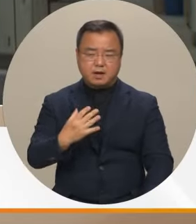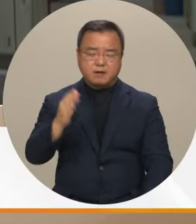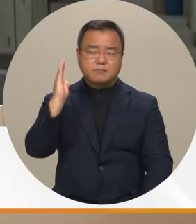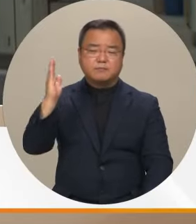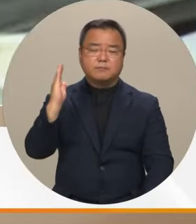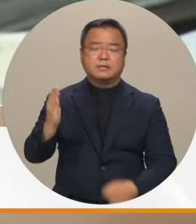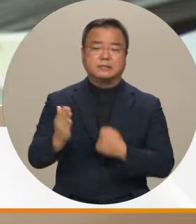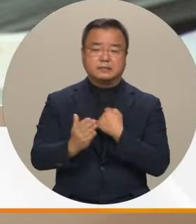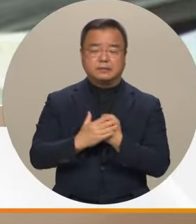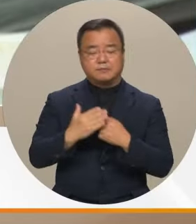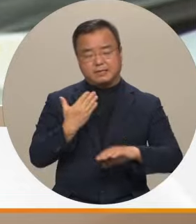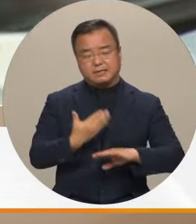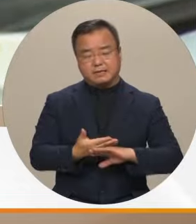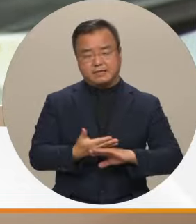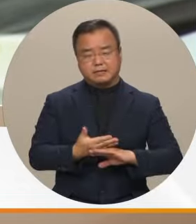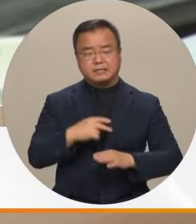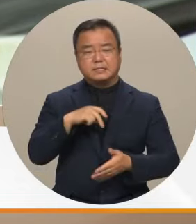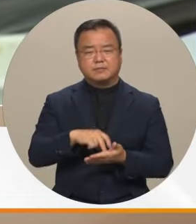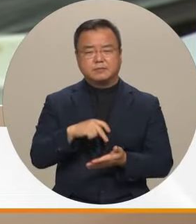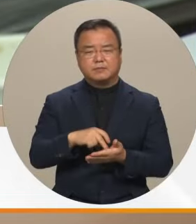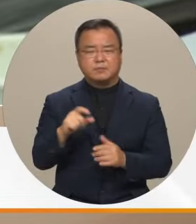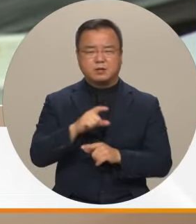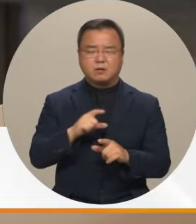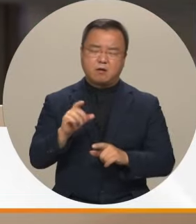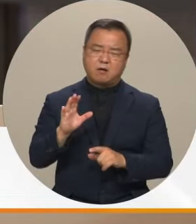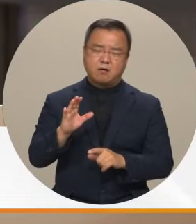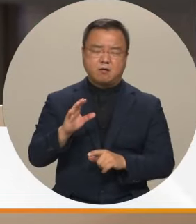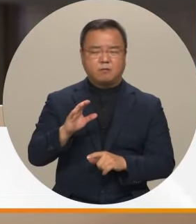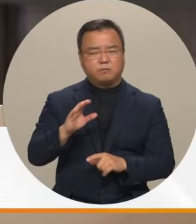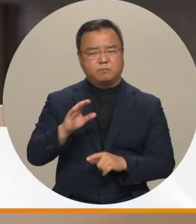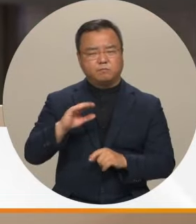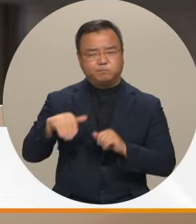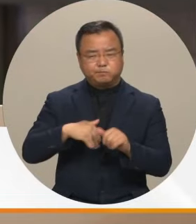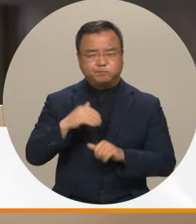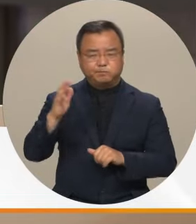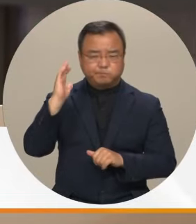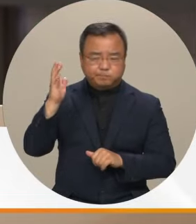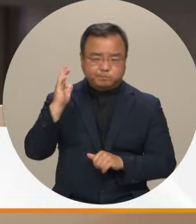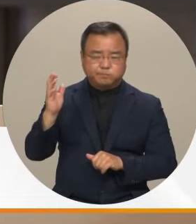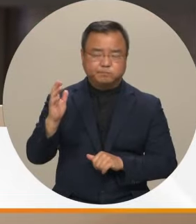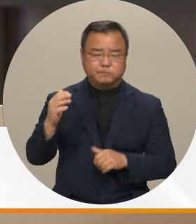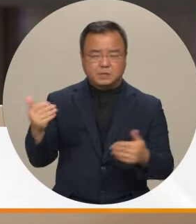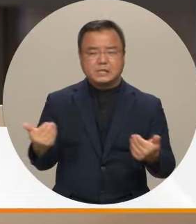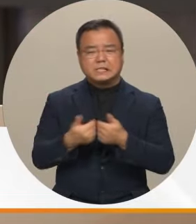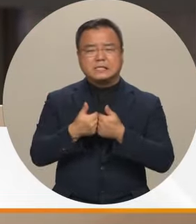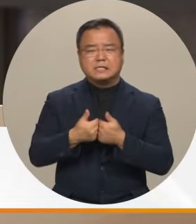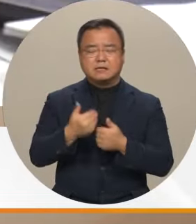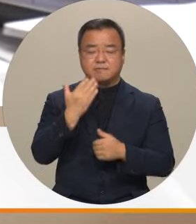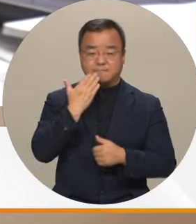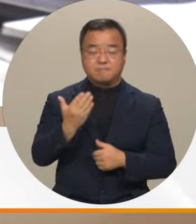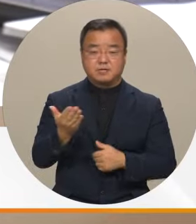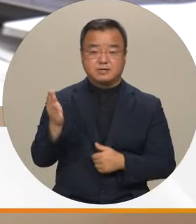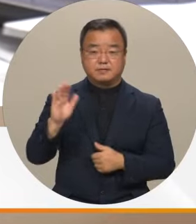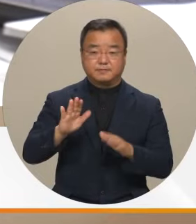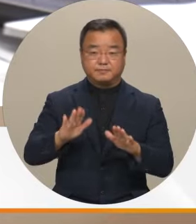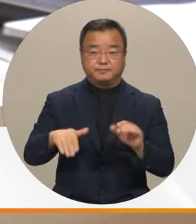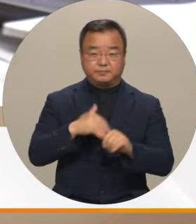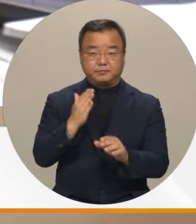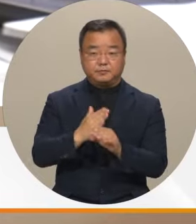쪽이 서운해지고 적으로 강조하는 상황들이 발생하는데 이런 사례에서 보듯이이 교사들이